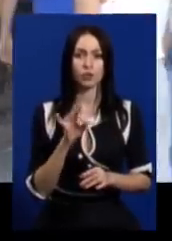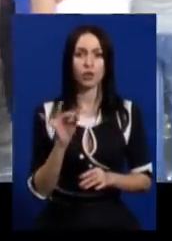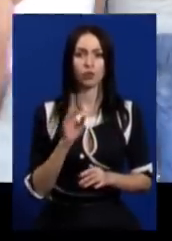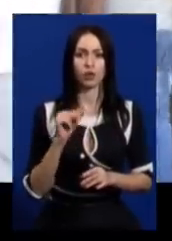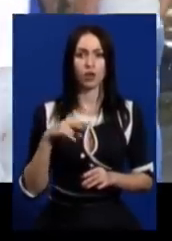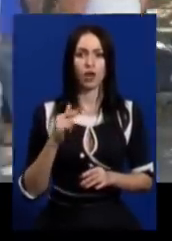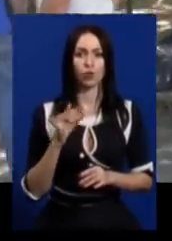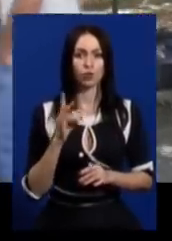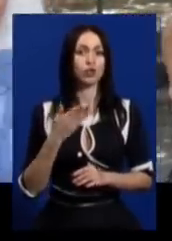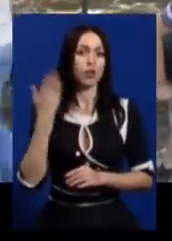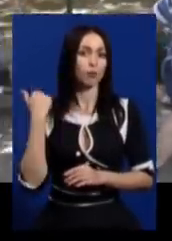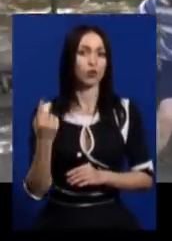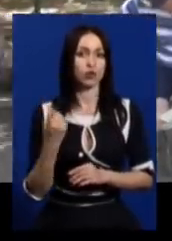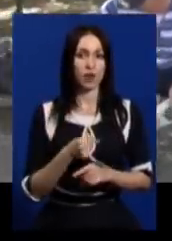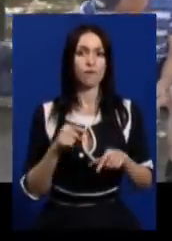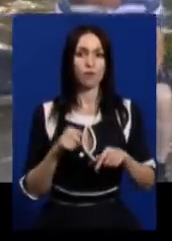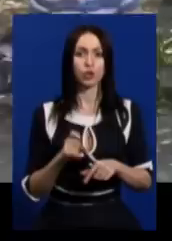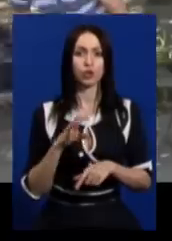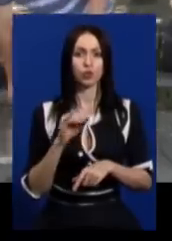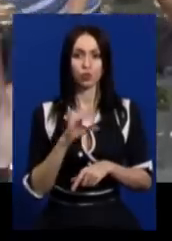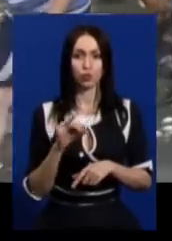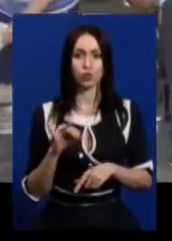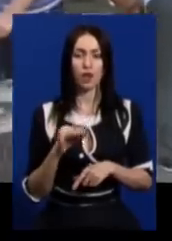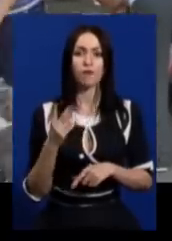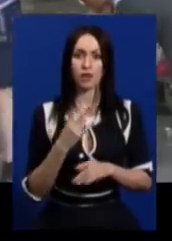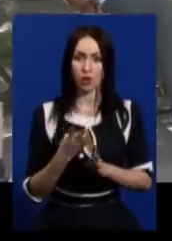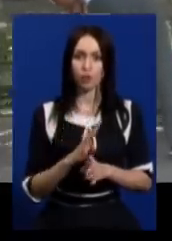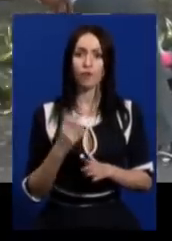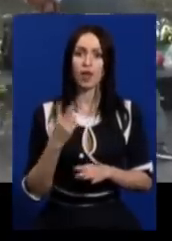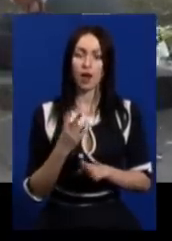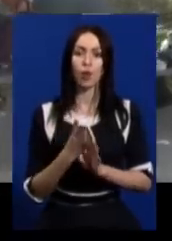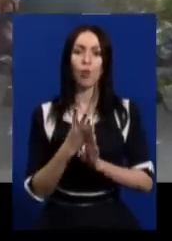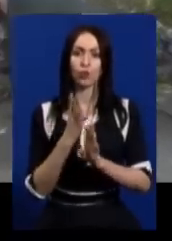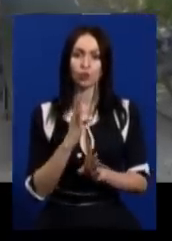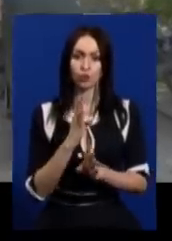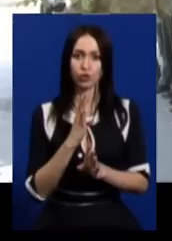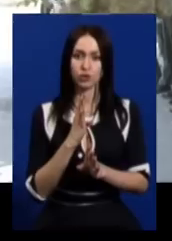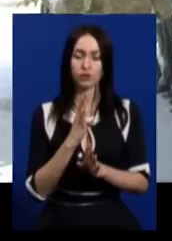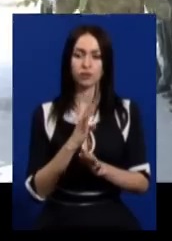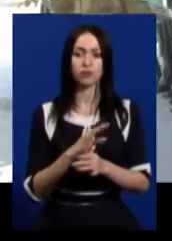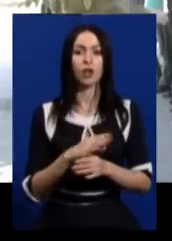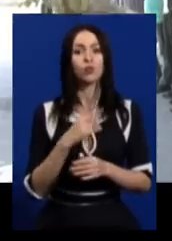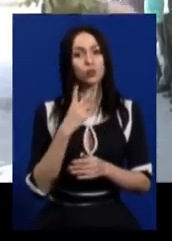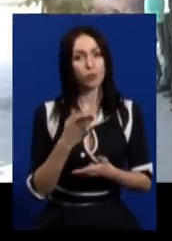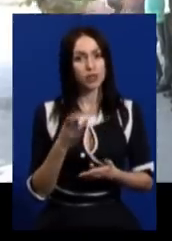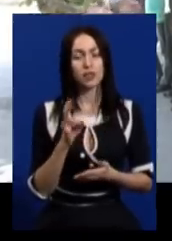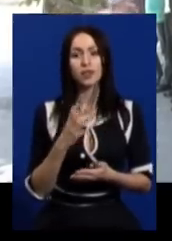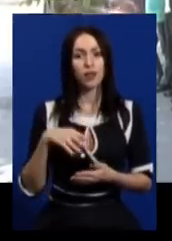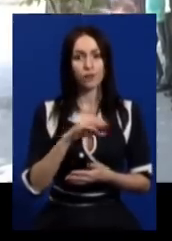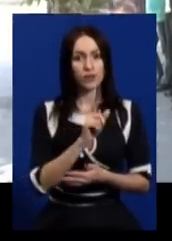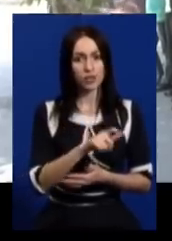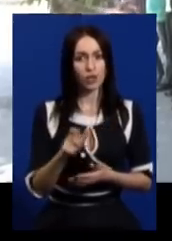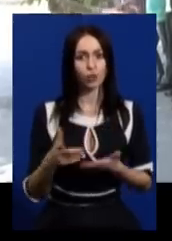Калгушкін минулого тижня у цій студії. Друга черга? Вторая очередь. Ну, смотрите, не всі люди,